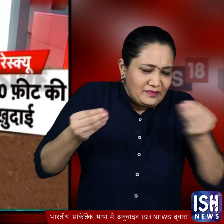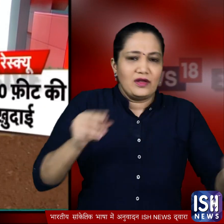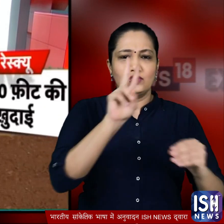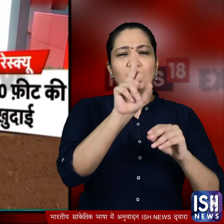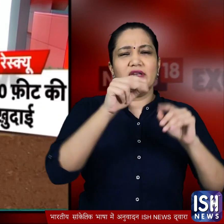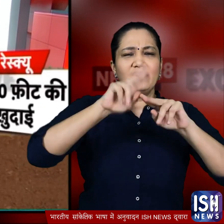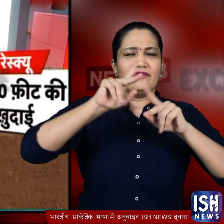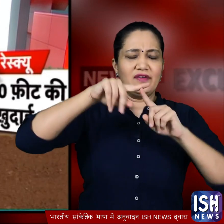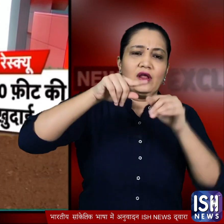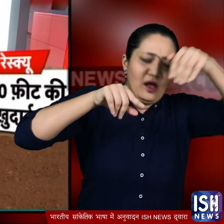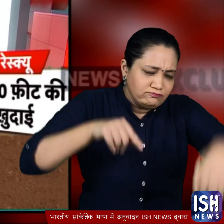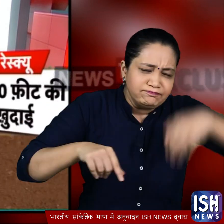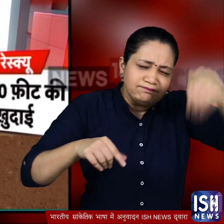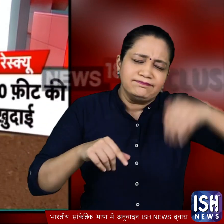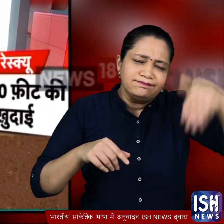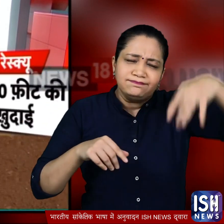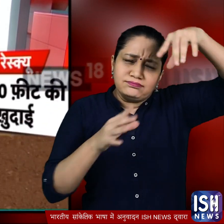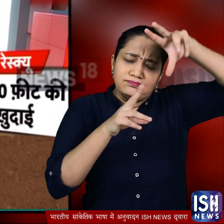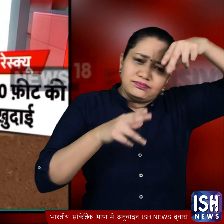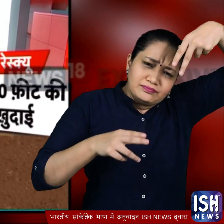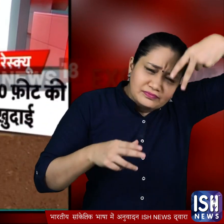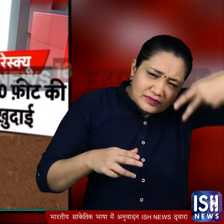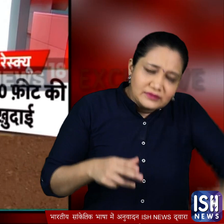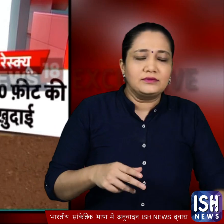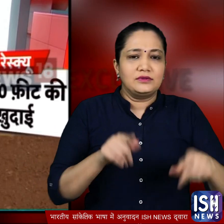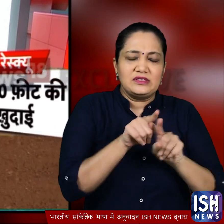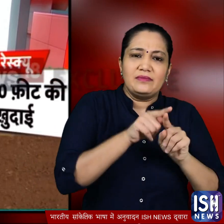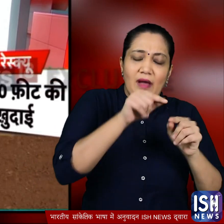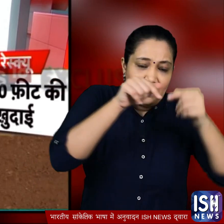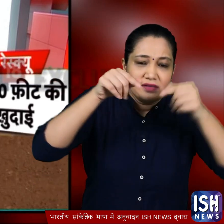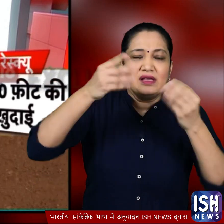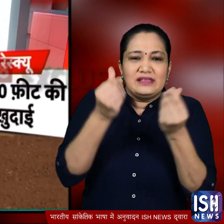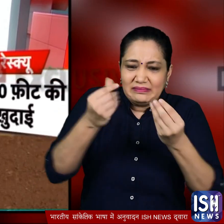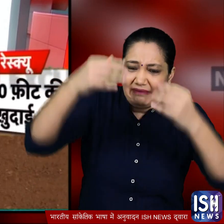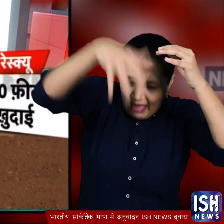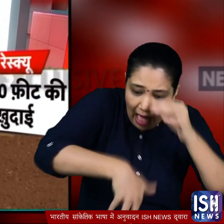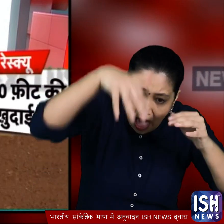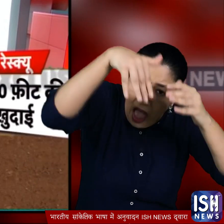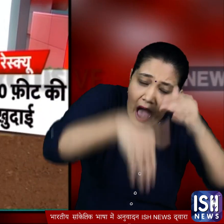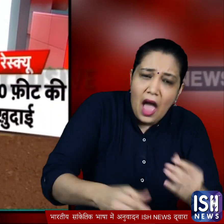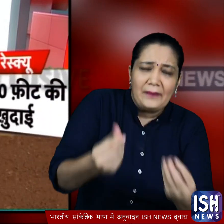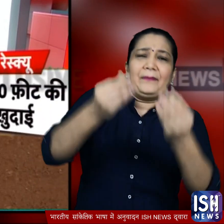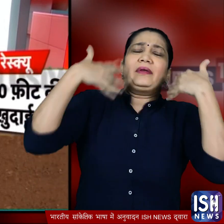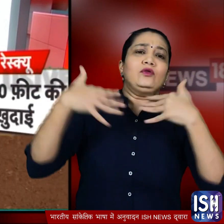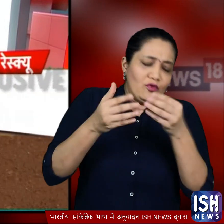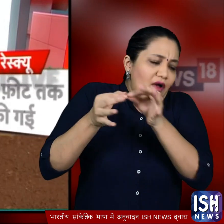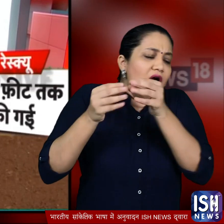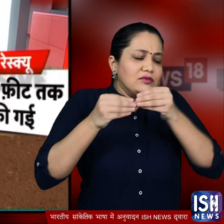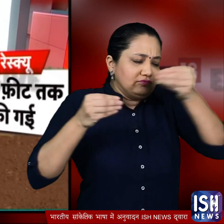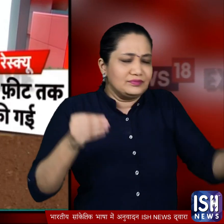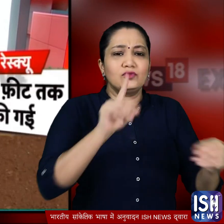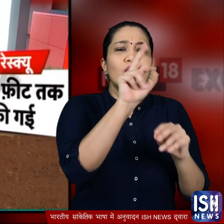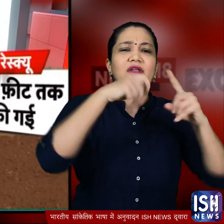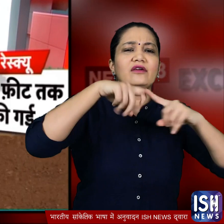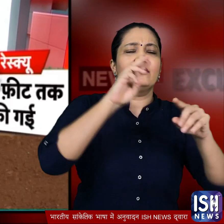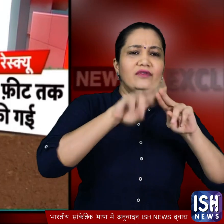फीट की दूरी पर खुदाई शुरू की गई, लेकिन ताकि बोरवेल में फंसे बच्चे के ऊपर मिट्टी न गिर सके। इसके बाद बोरवेल